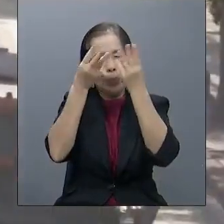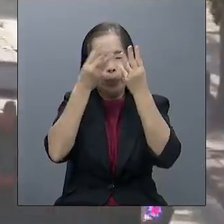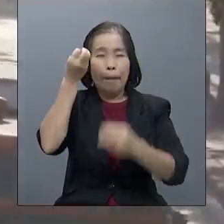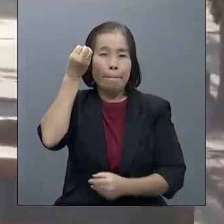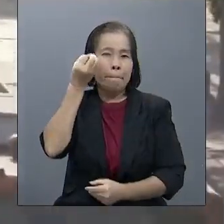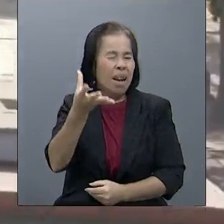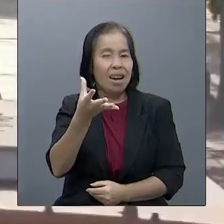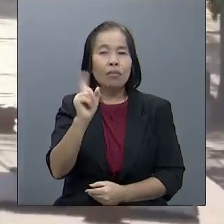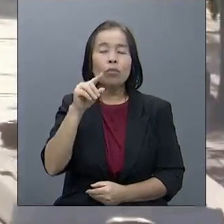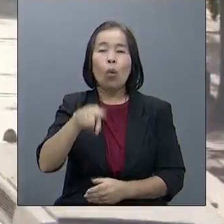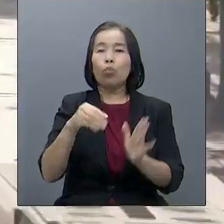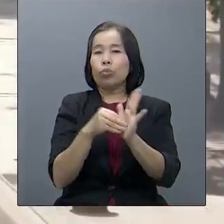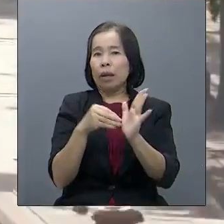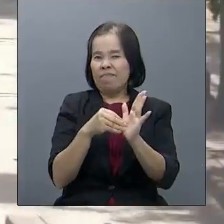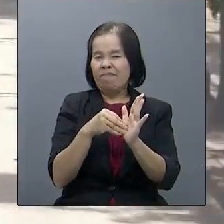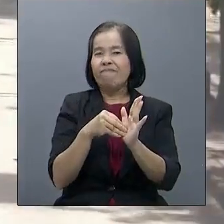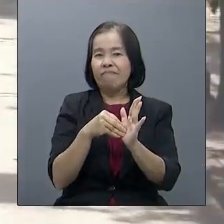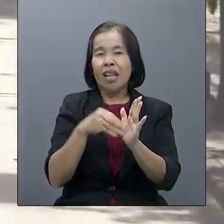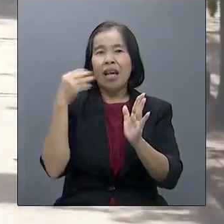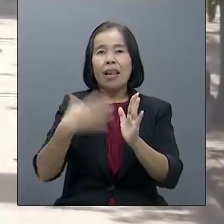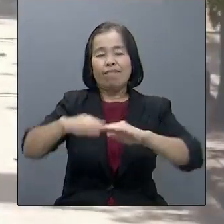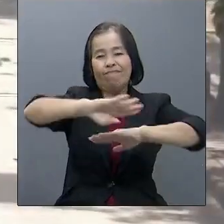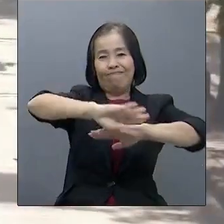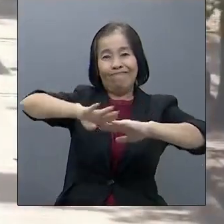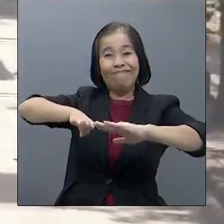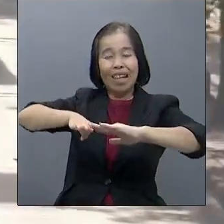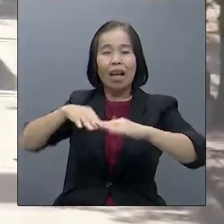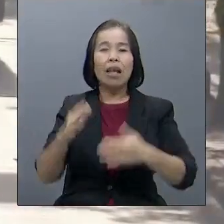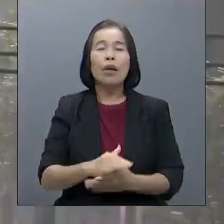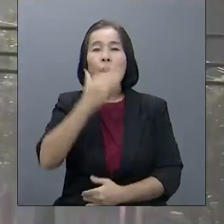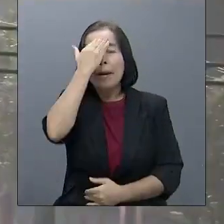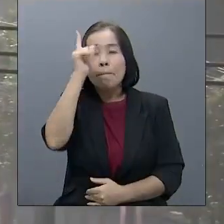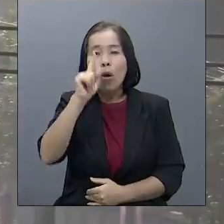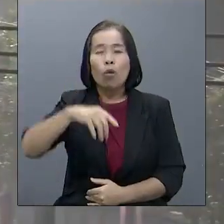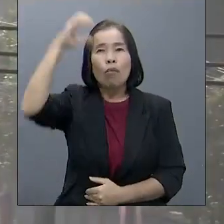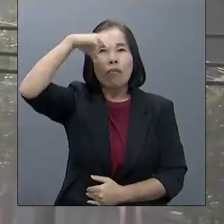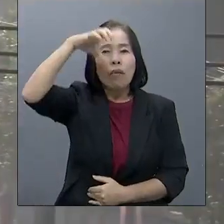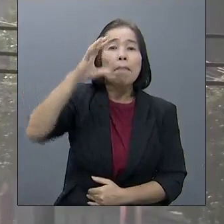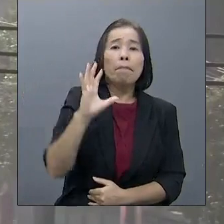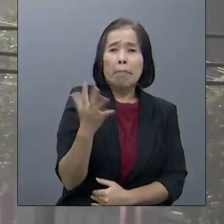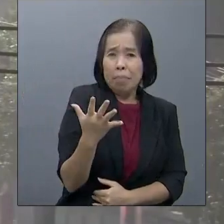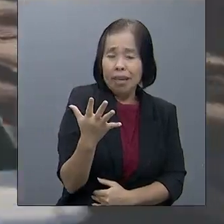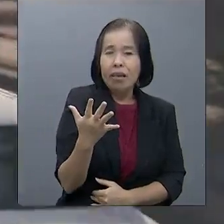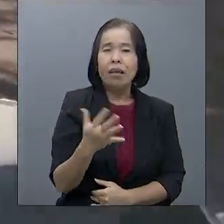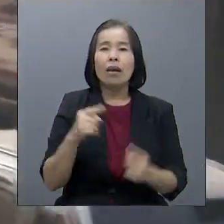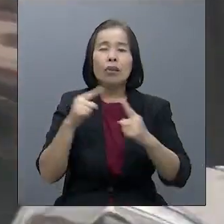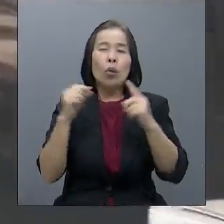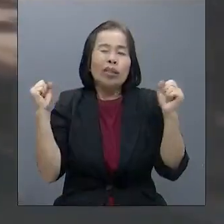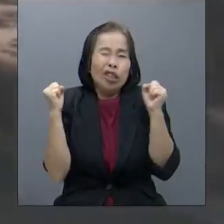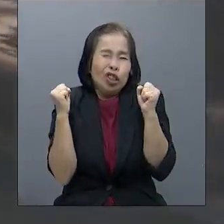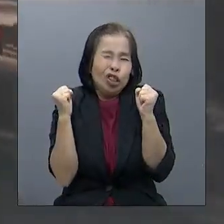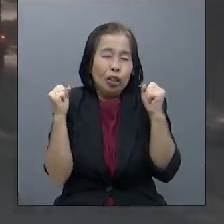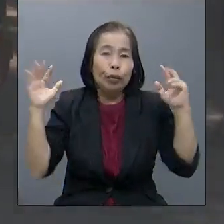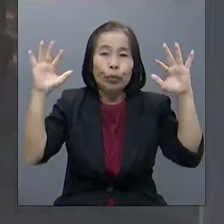ในบางพ้ที่ของกรงเทพมหานคร และปริมนทนครันั่จากวาปริมาณฝนน้อยลง มวนอากาศเย็นเริมเขามาปกครุม